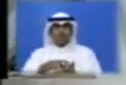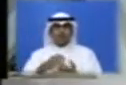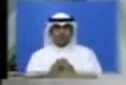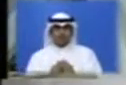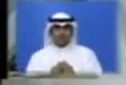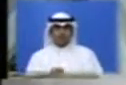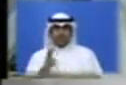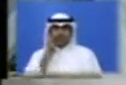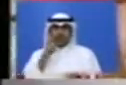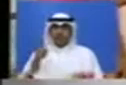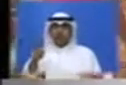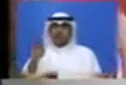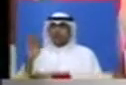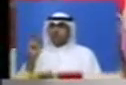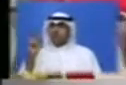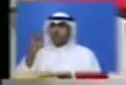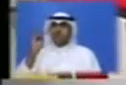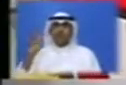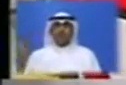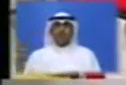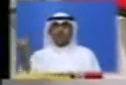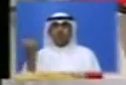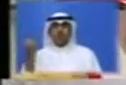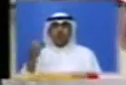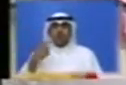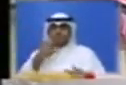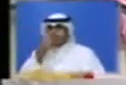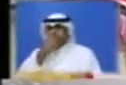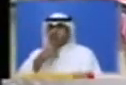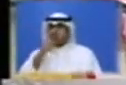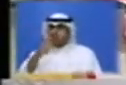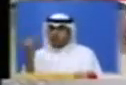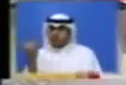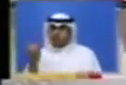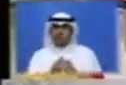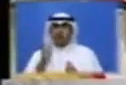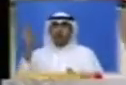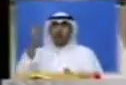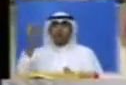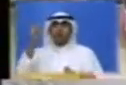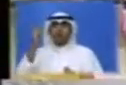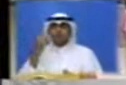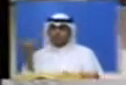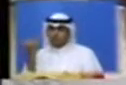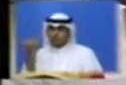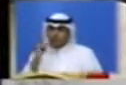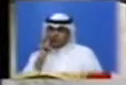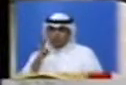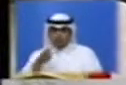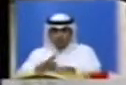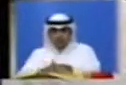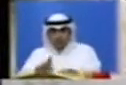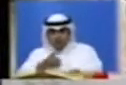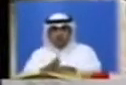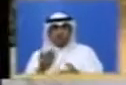مؤكدة ولها شروط وضوابط معينة يحرص عليها كل مسلم تقربا إلى الله عز وجل